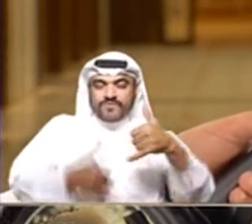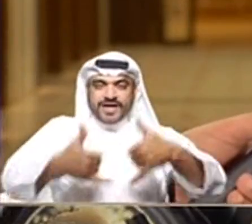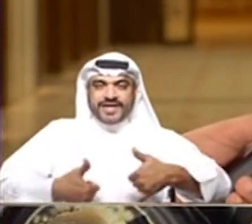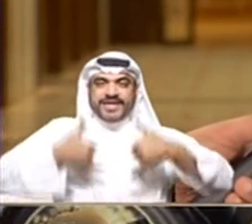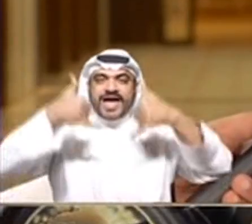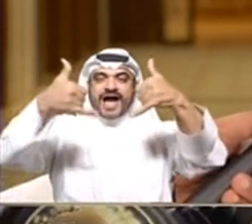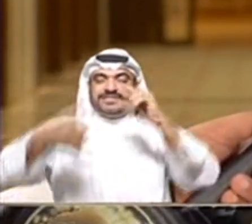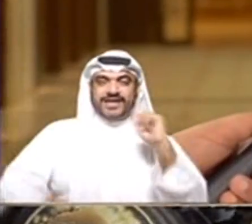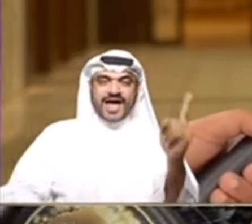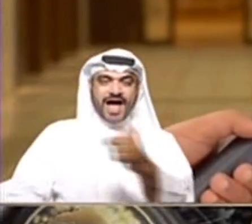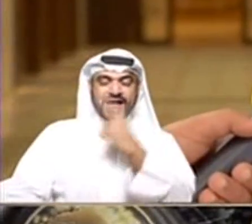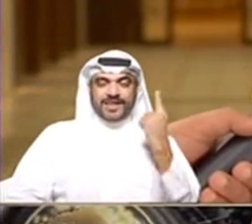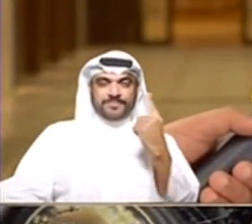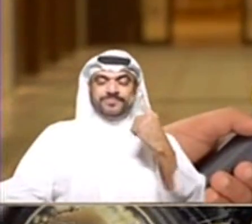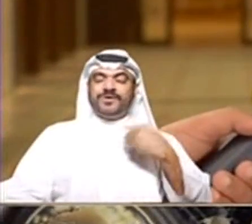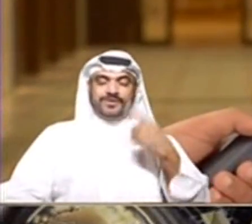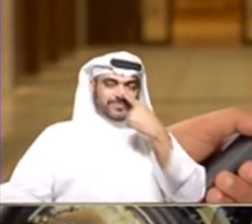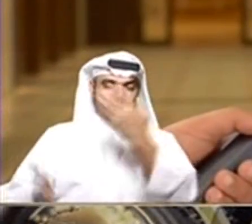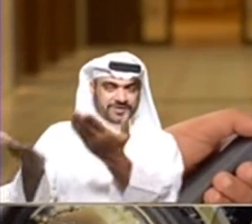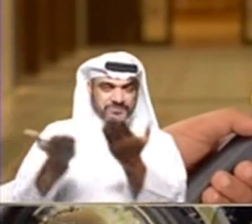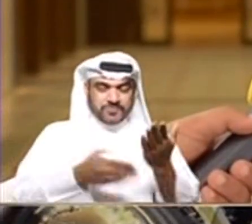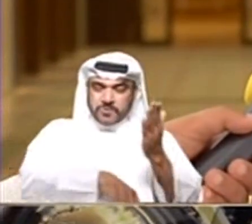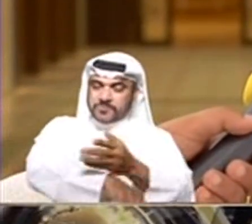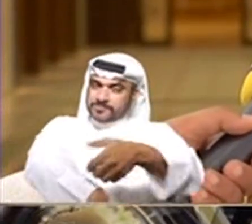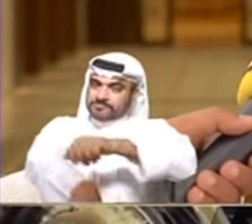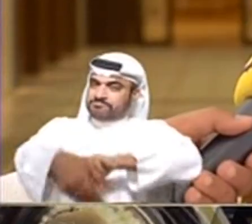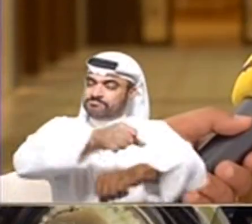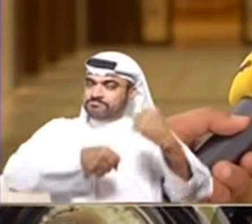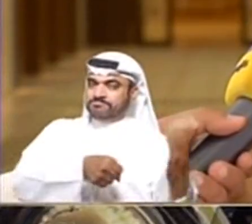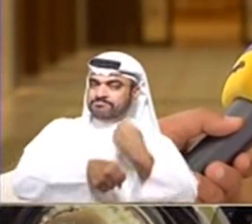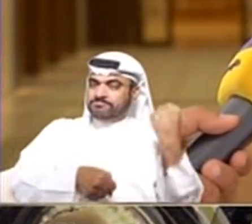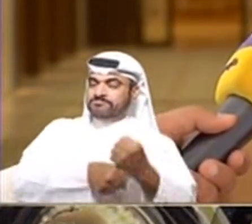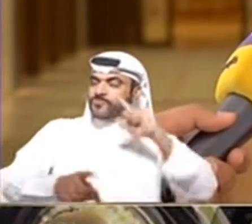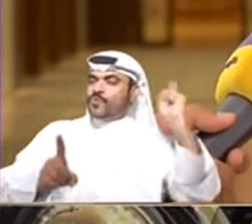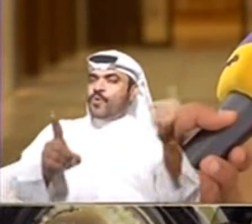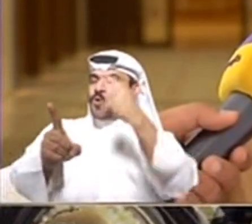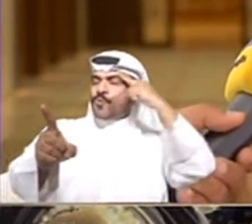دعوة شرفية عفوا، تقديرا لجهوده وتقديرا لمكانته